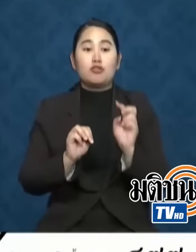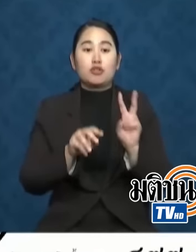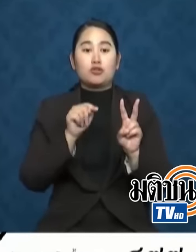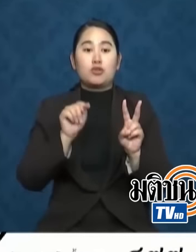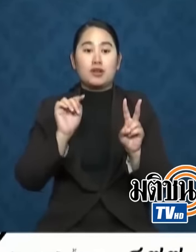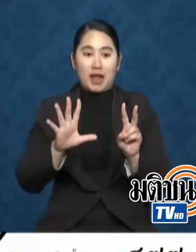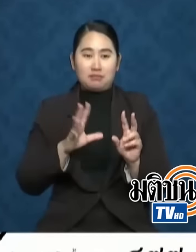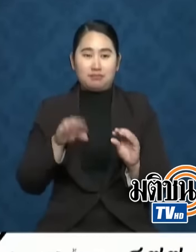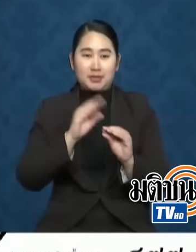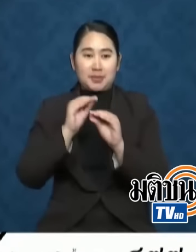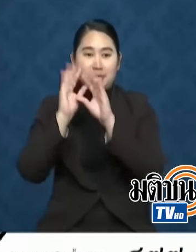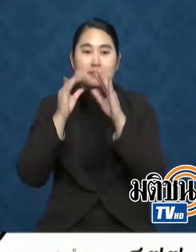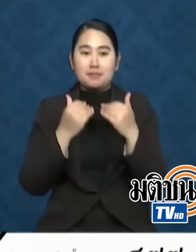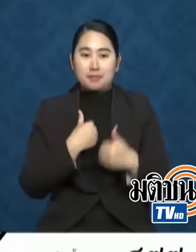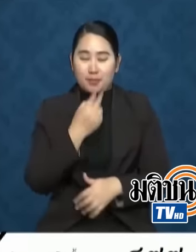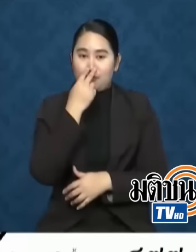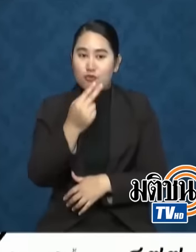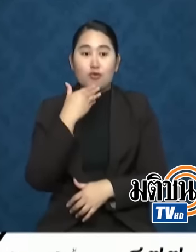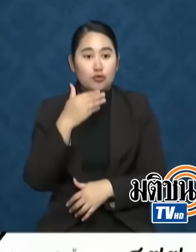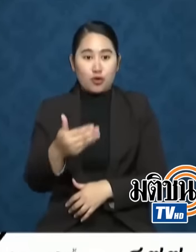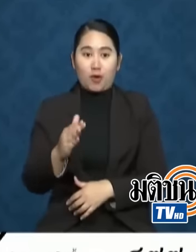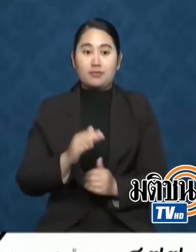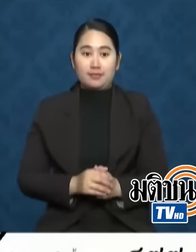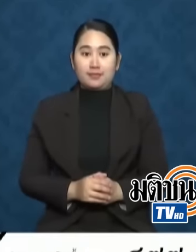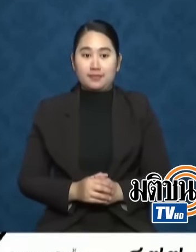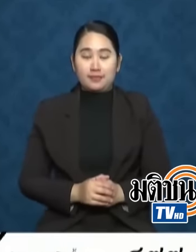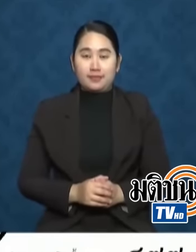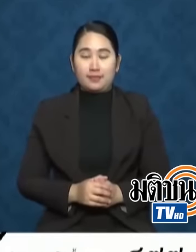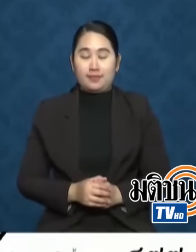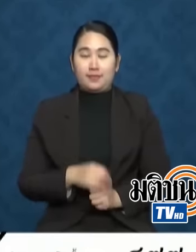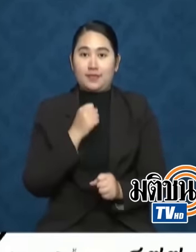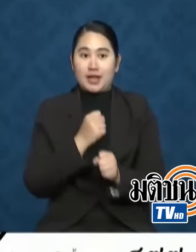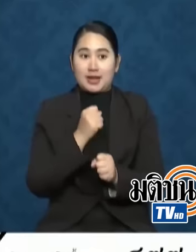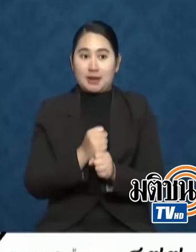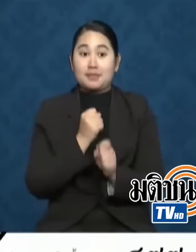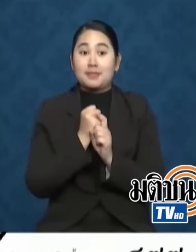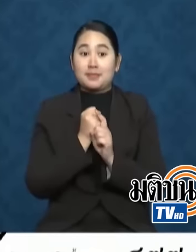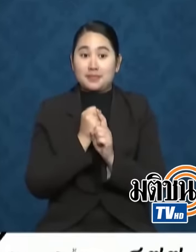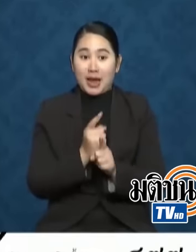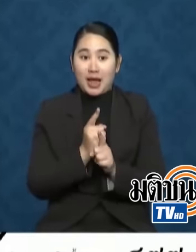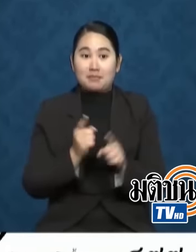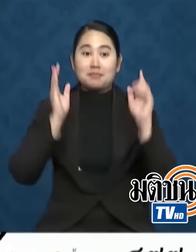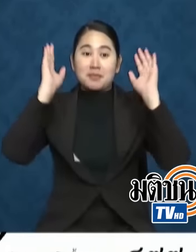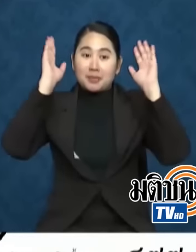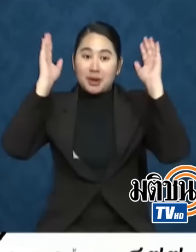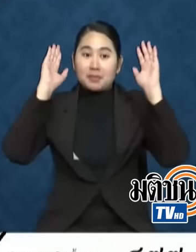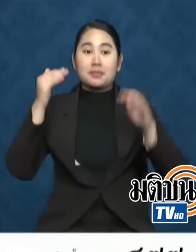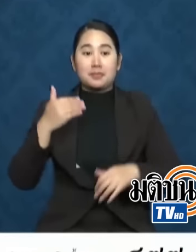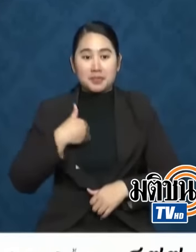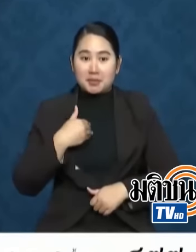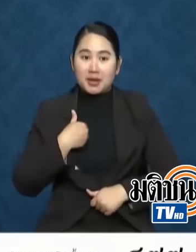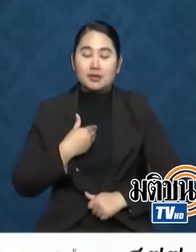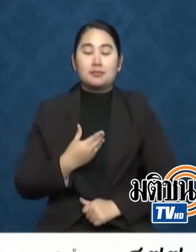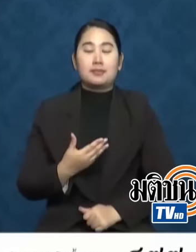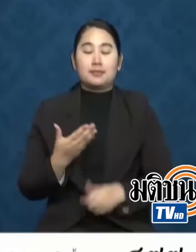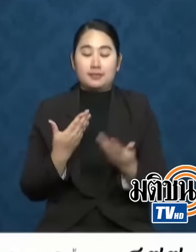แล้วผมจะติดตามอย่างใกล้ชิดนะครับว่าท่านจะทำตามสิ่งที่ท่านได้หาเสียงไว้หรือไม่